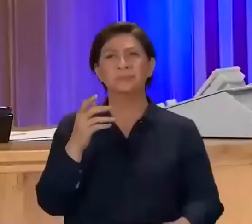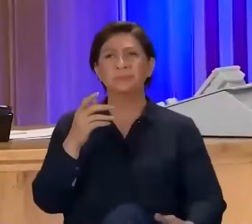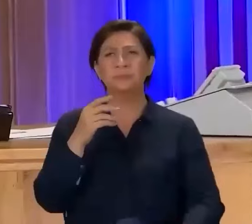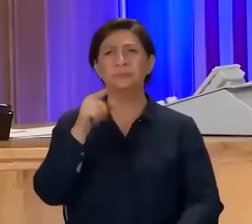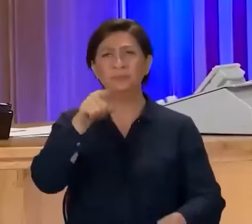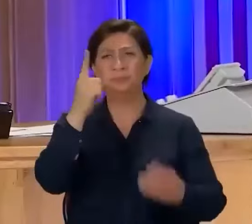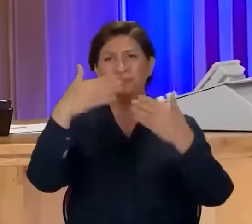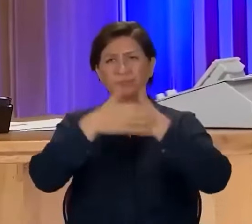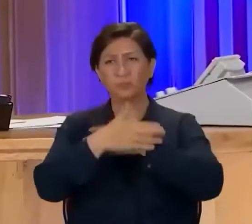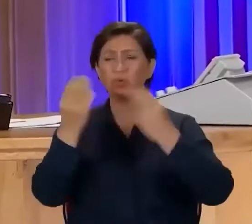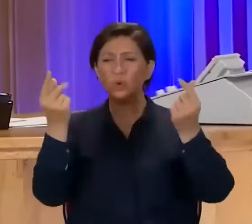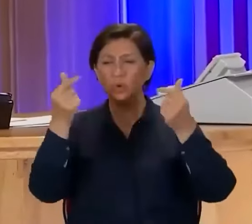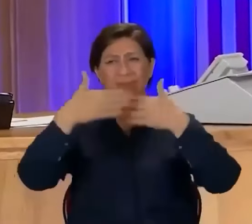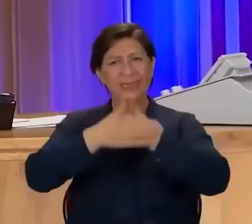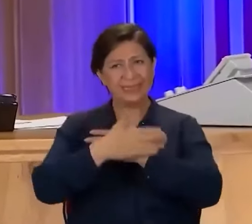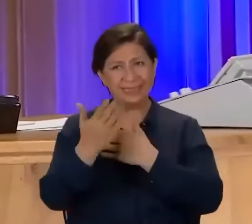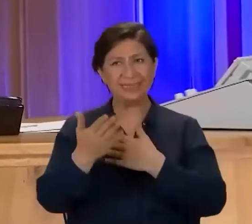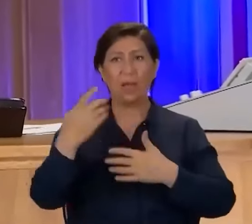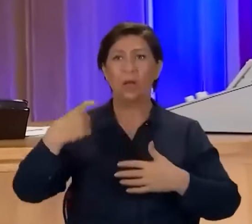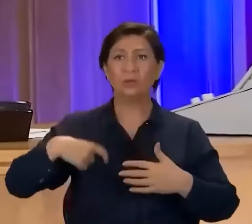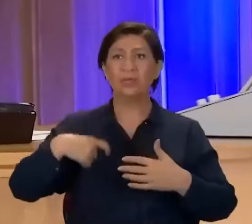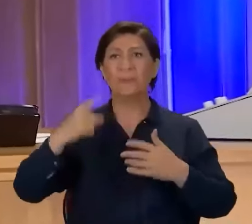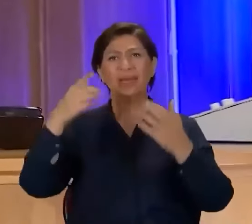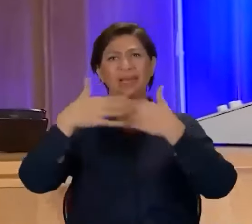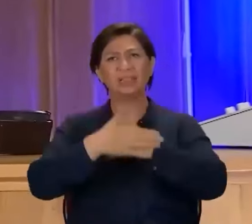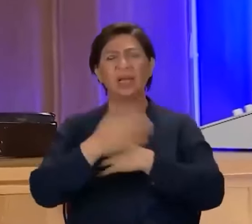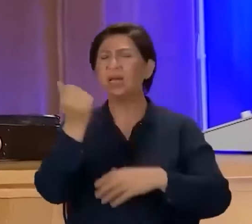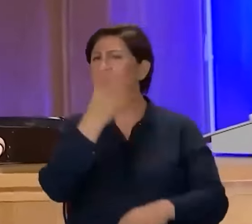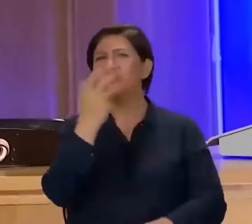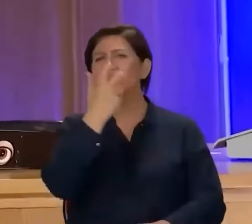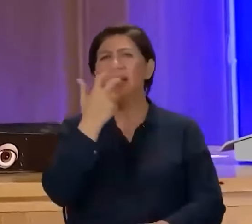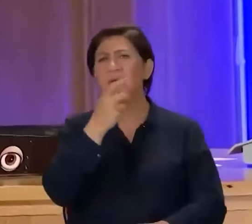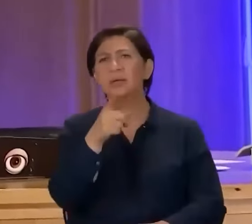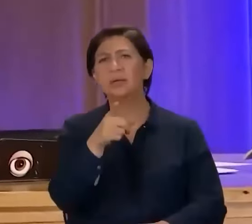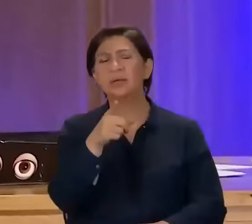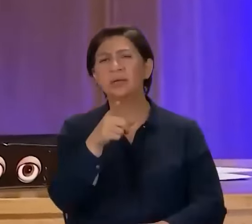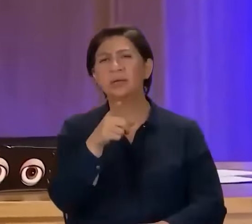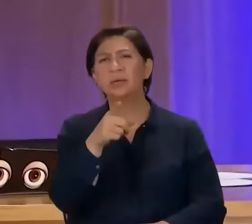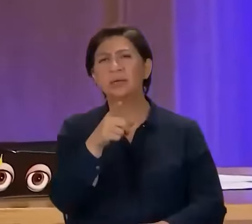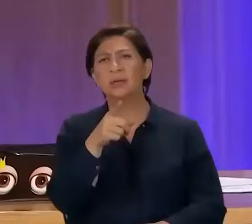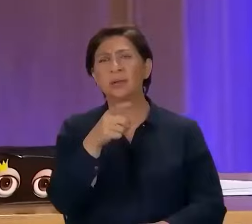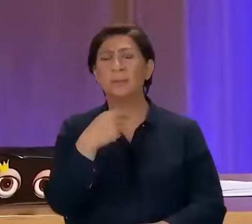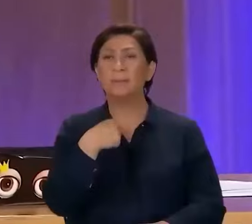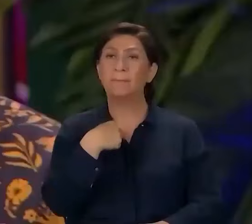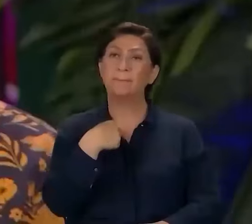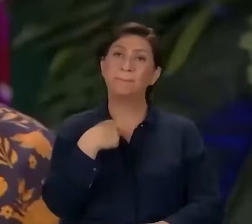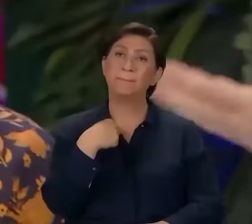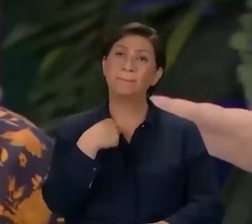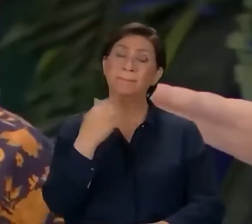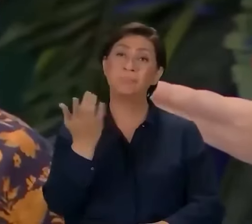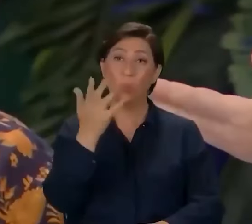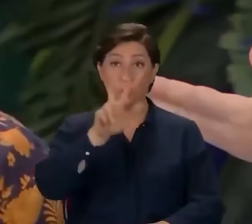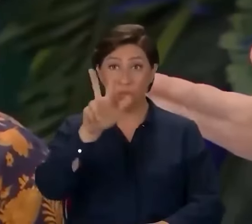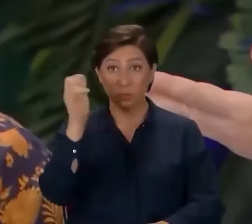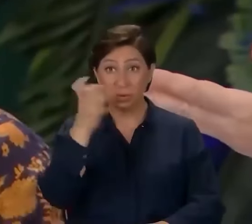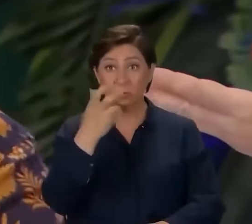böyle bir gecede, bir düğün gecesi ya da bir özel gecede kaç şarkı söylersin sevgilim? Ya mesela 30